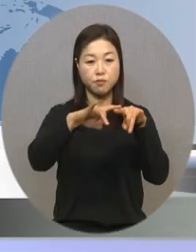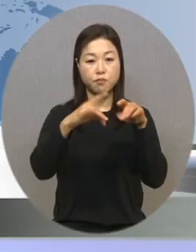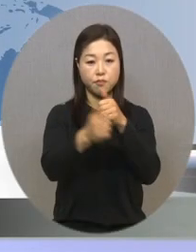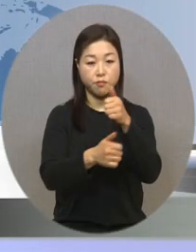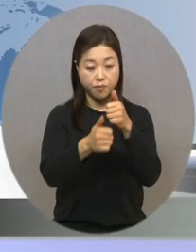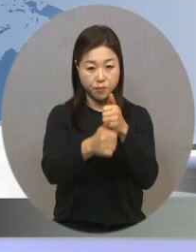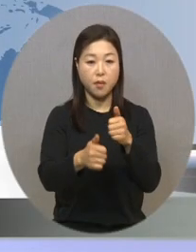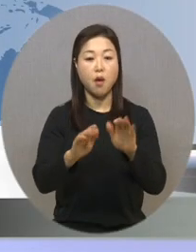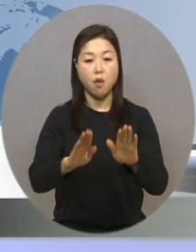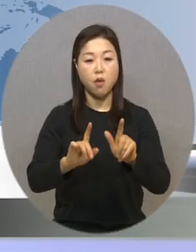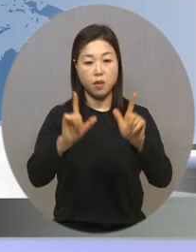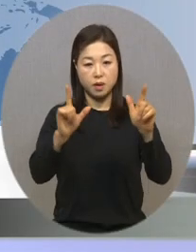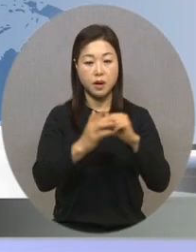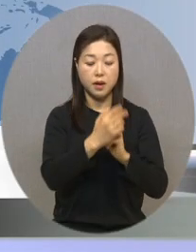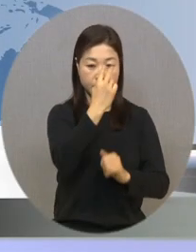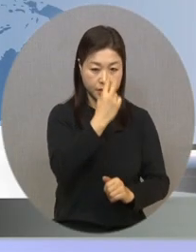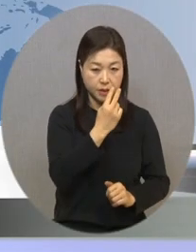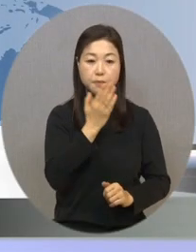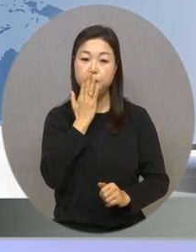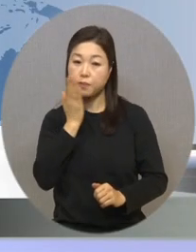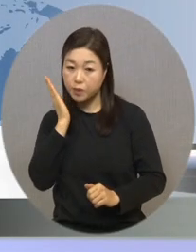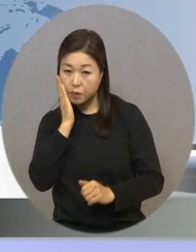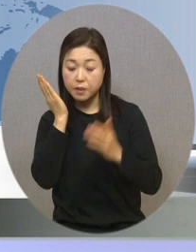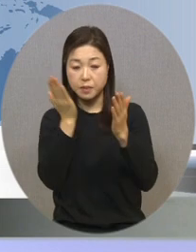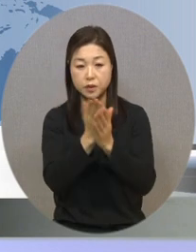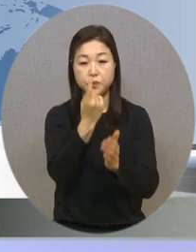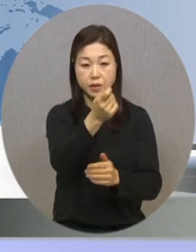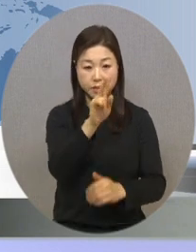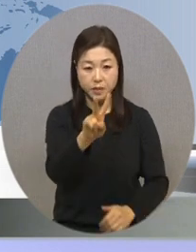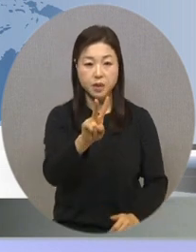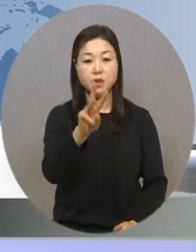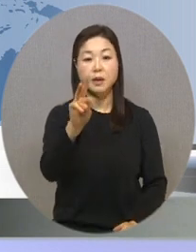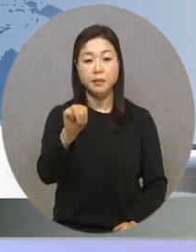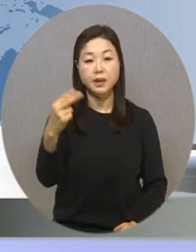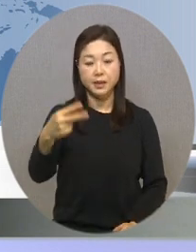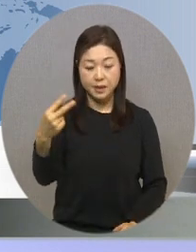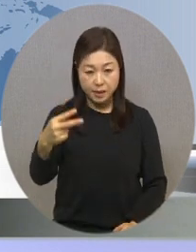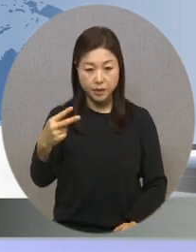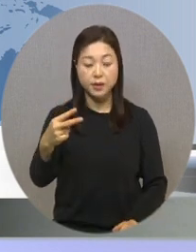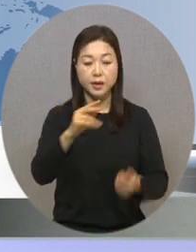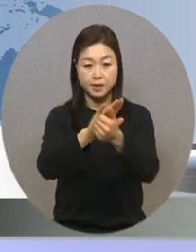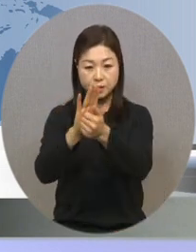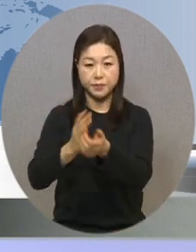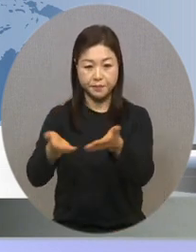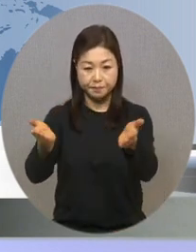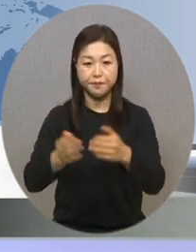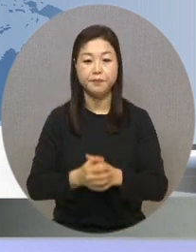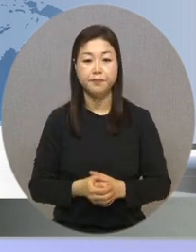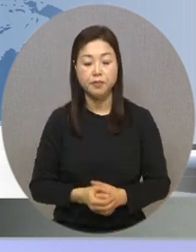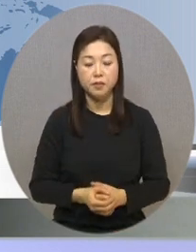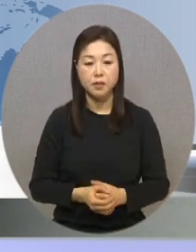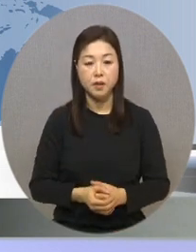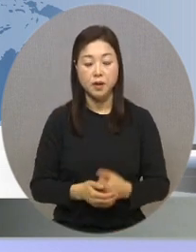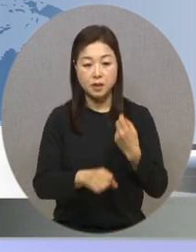방송통신위원회가 올해 시각청각장애인용 맞춤형 TV를 3만 2천 대 지원합니다.